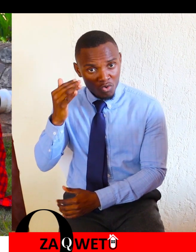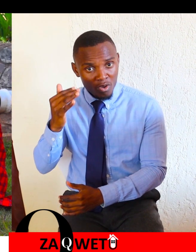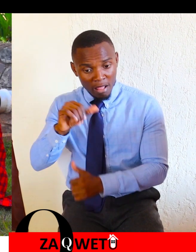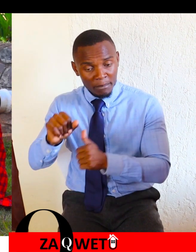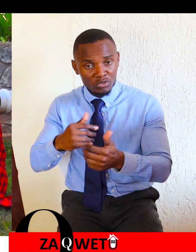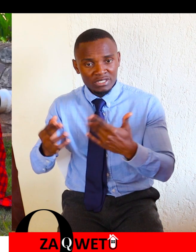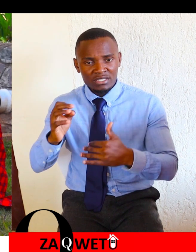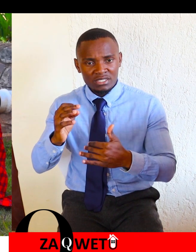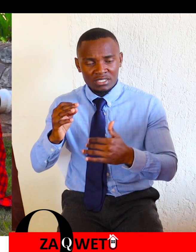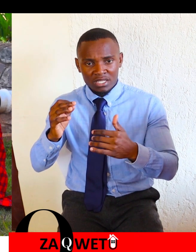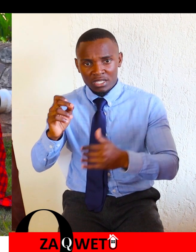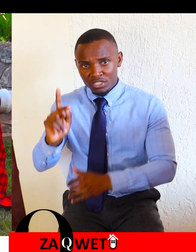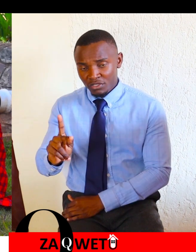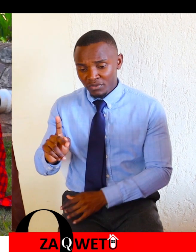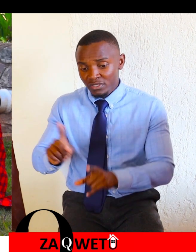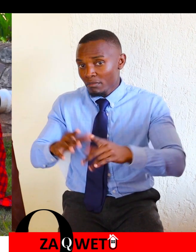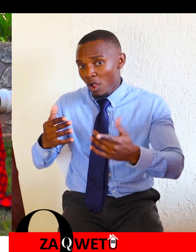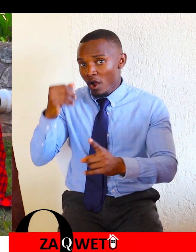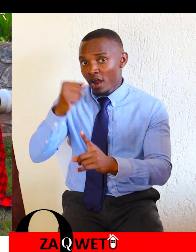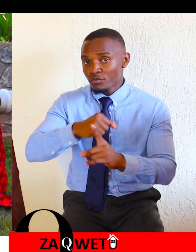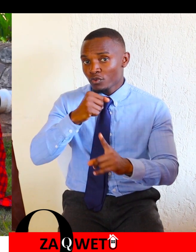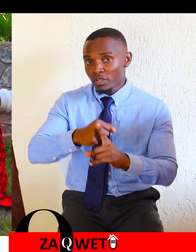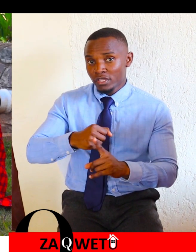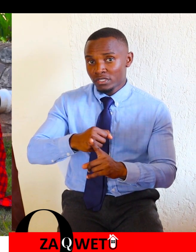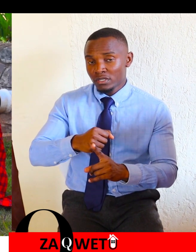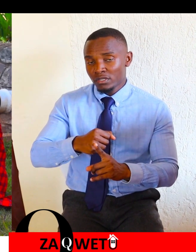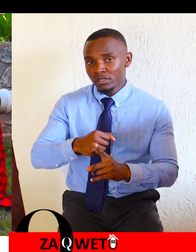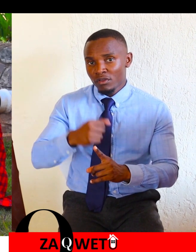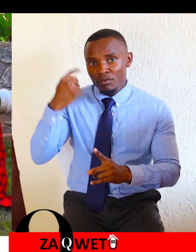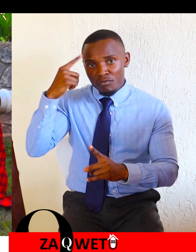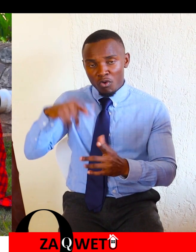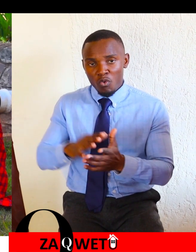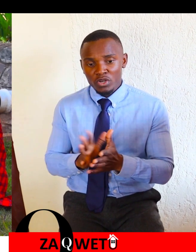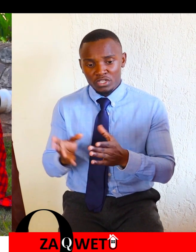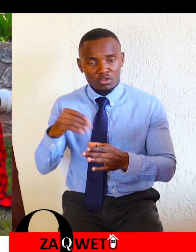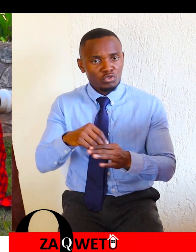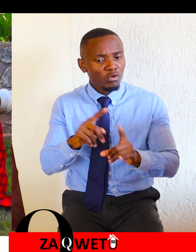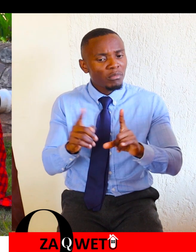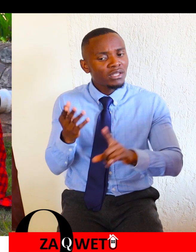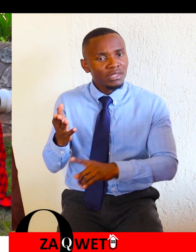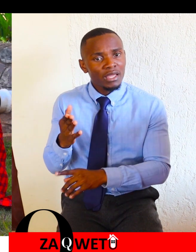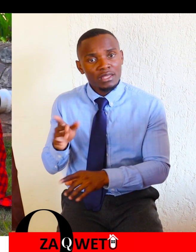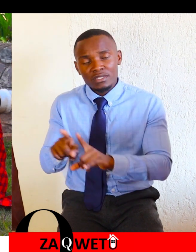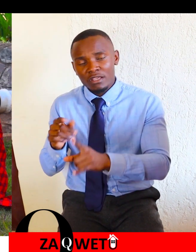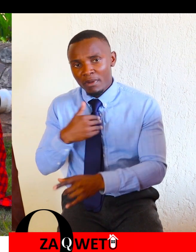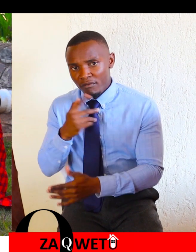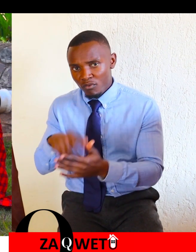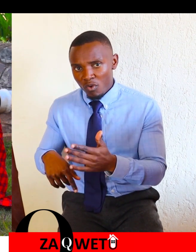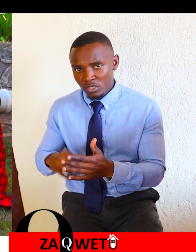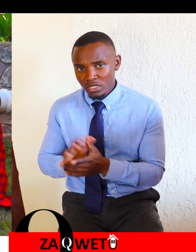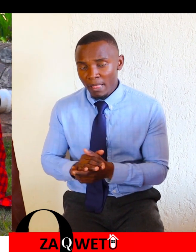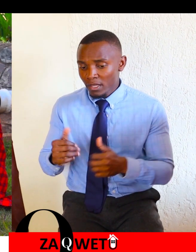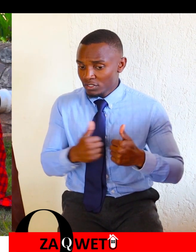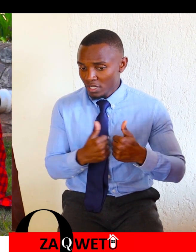tumesikia Sense TV leo, unaona? Na vile wana advocate. So bado kule kuna challenge.